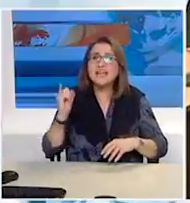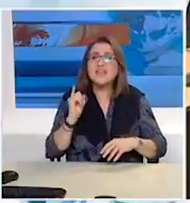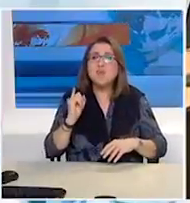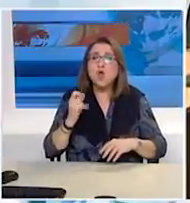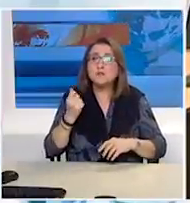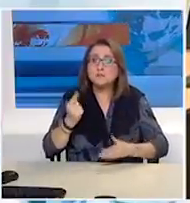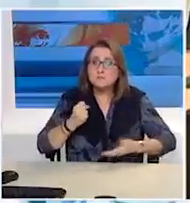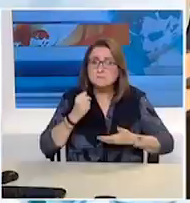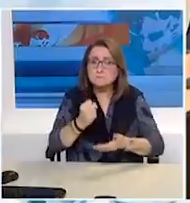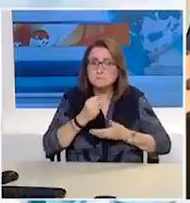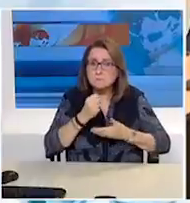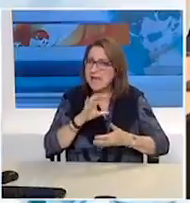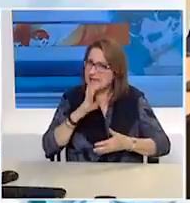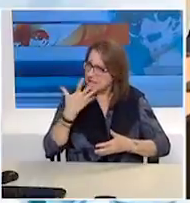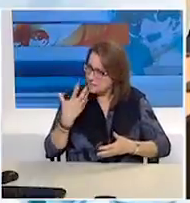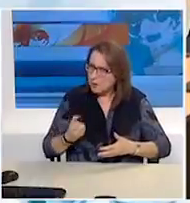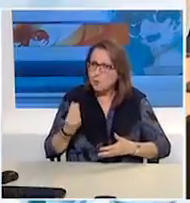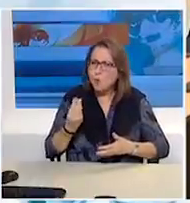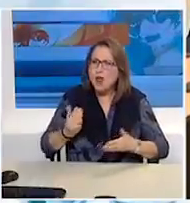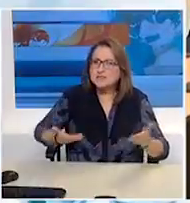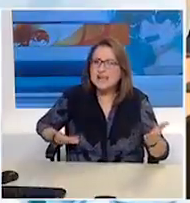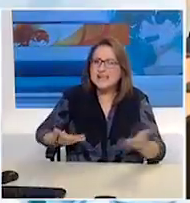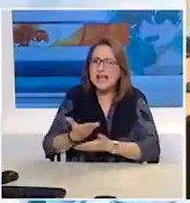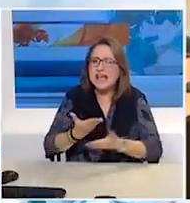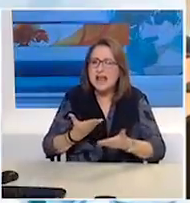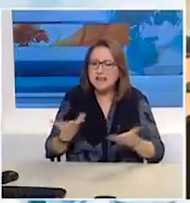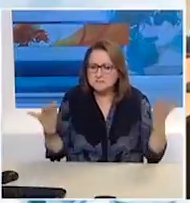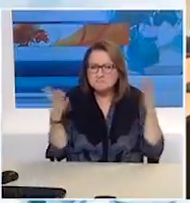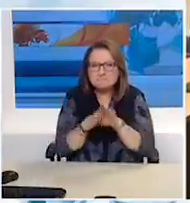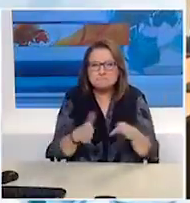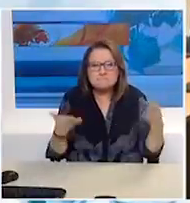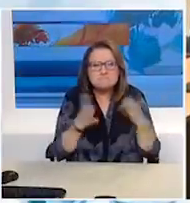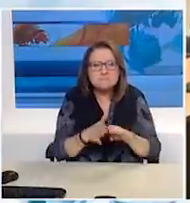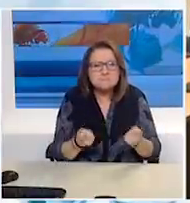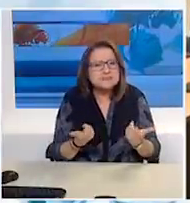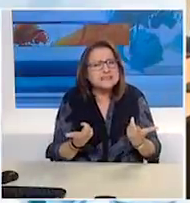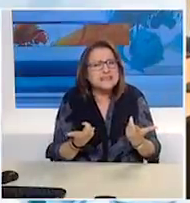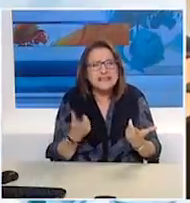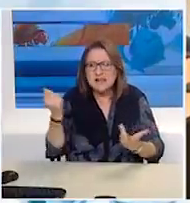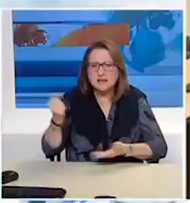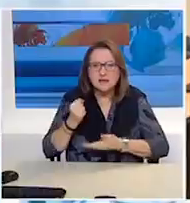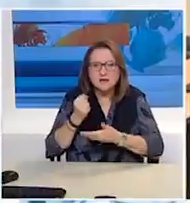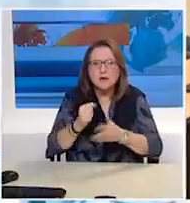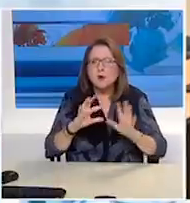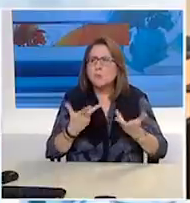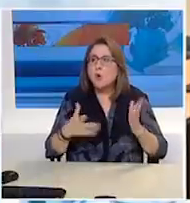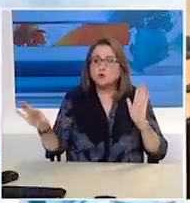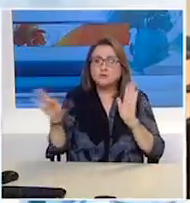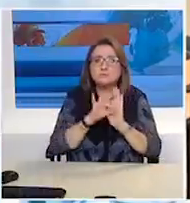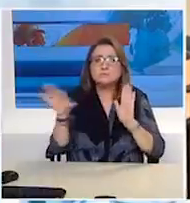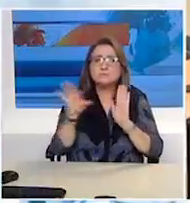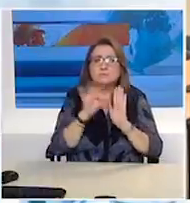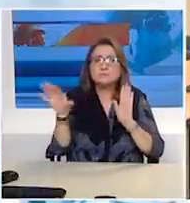διάστημα πληθαίνουν οι ενστάσεις και οι καταγγελίες για διαφανείς και μη σύνομες διαδικασίες ως προς τον τρόπο επιλογής του προσωπικού στις ΚΟΜ ή